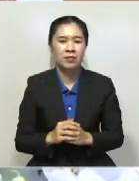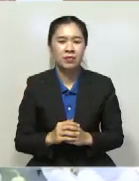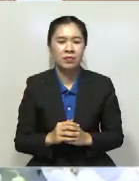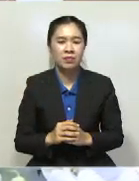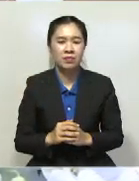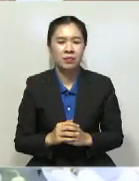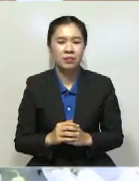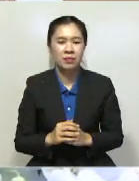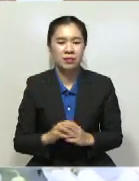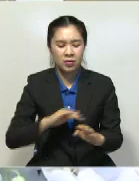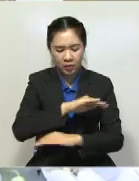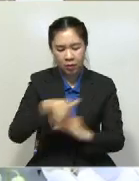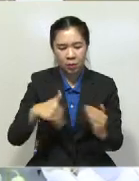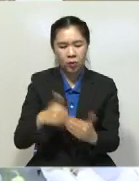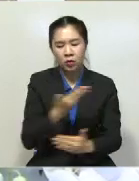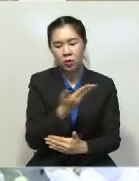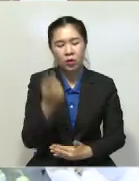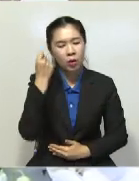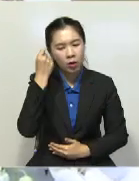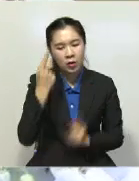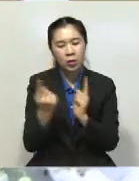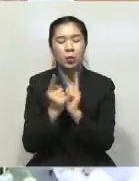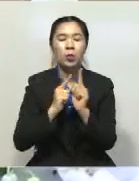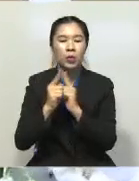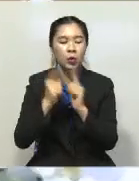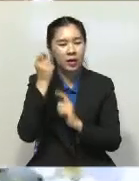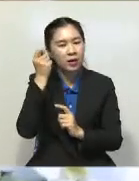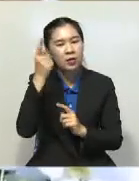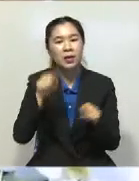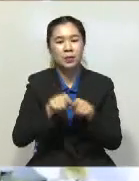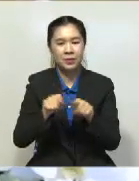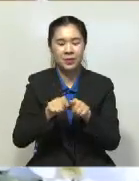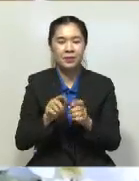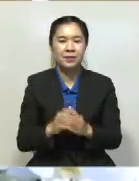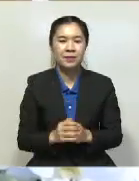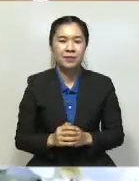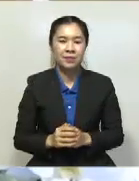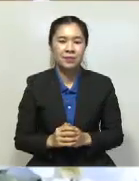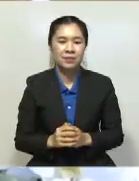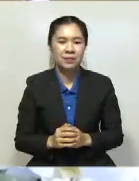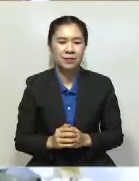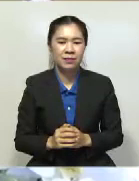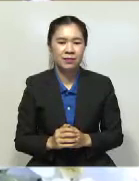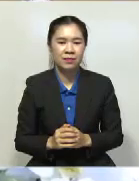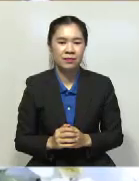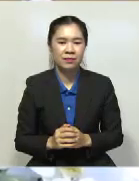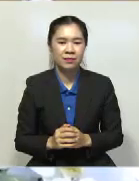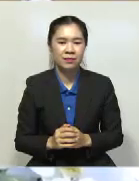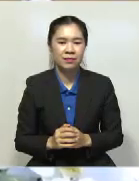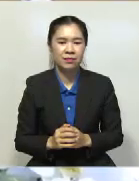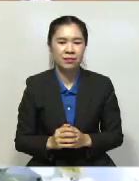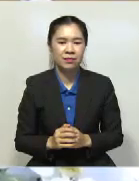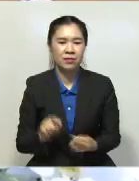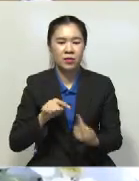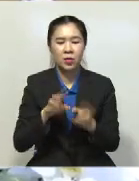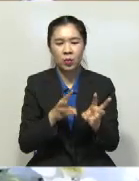เหล่านี้ต้องทำเข้าใจให้ดีเพื่อจะได้พูดคุยรู้เรื่องว่าทั้งบ้านทั้งในหลักการที่อยู่ต่อจนในเรื่องของการบริหารราชการในวิธี